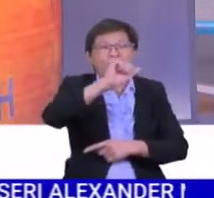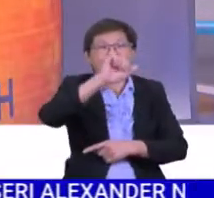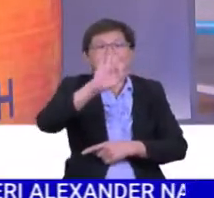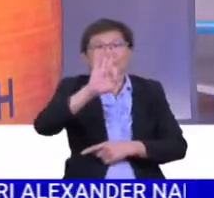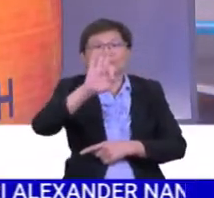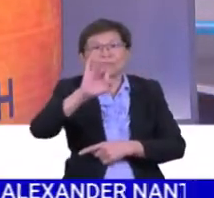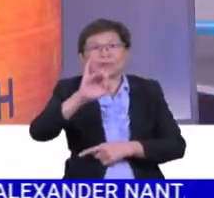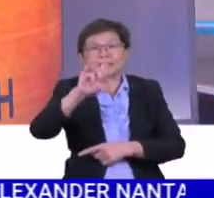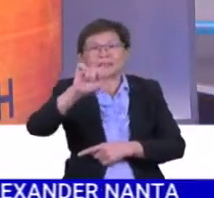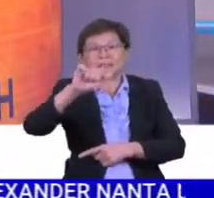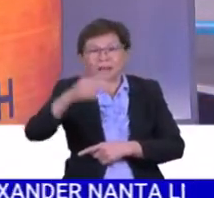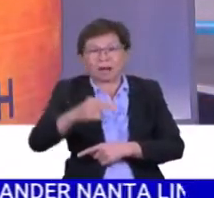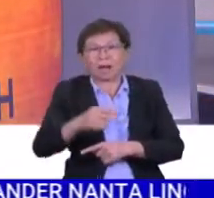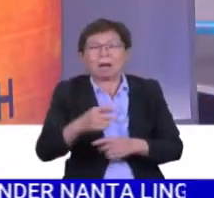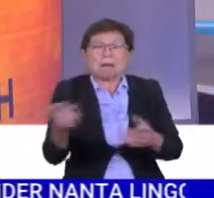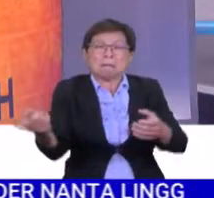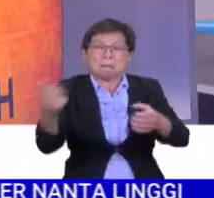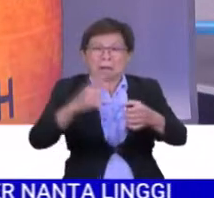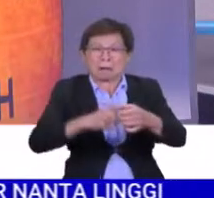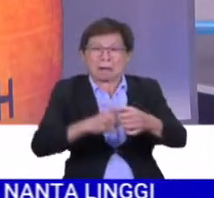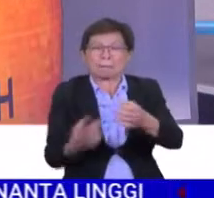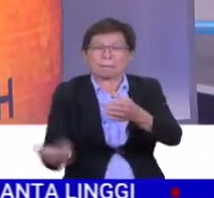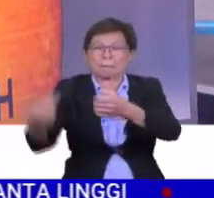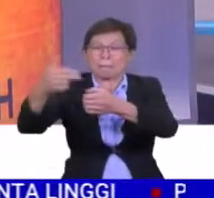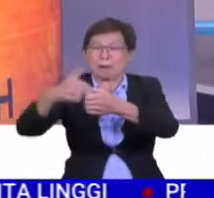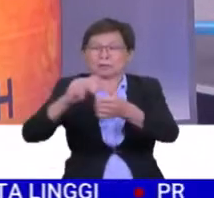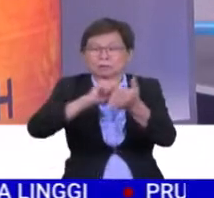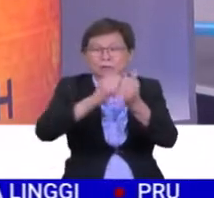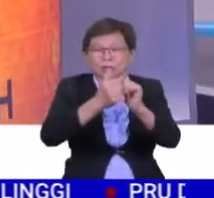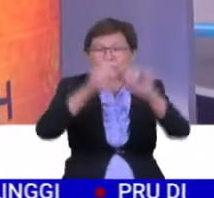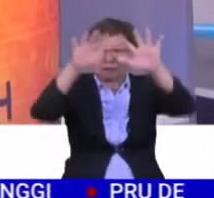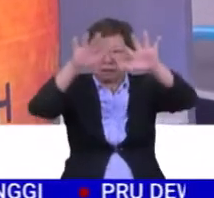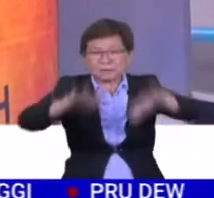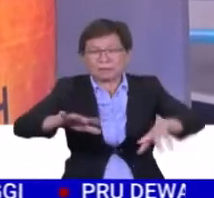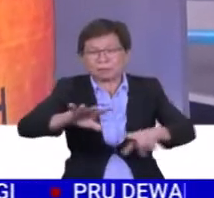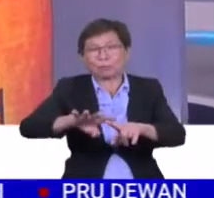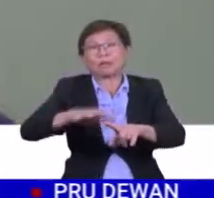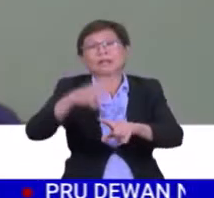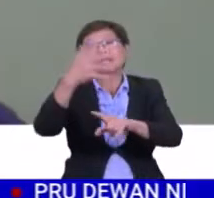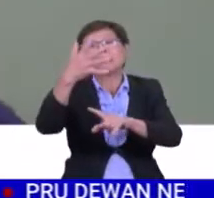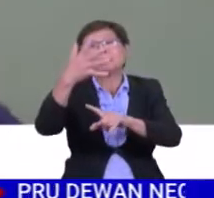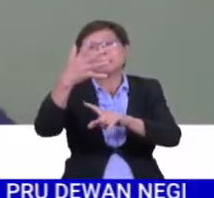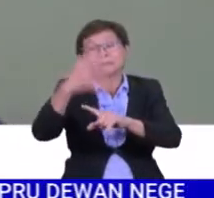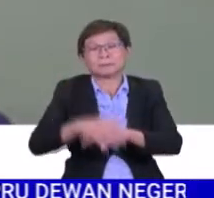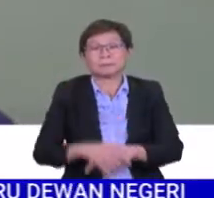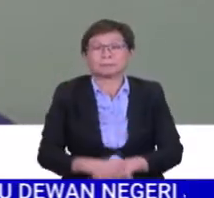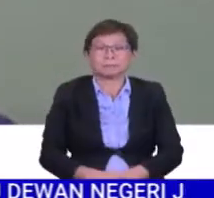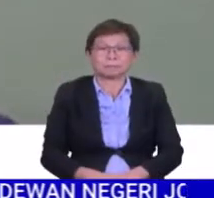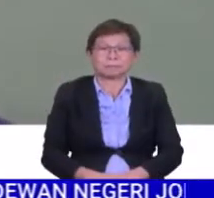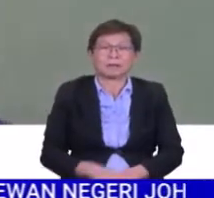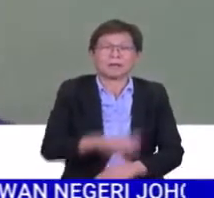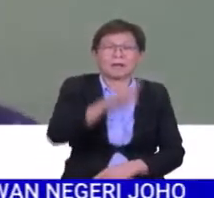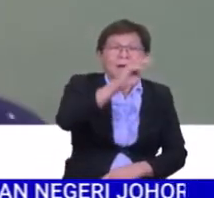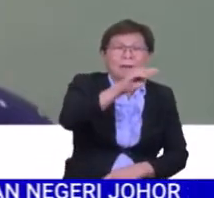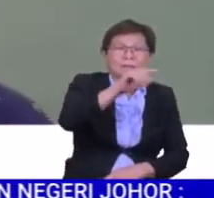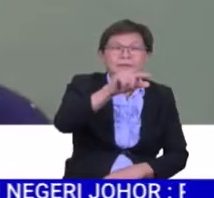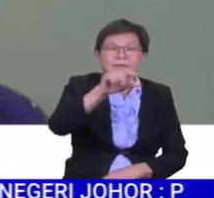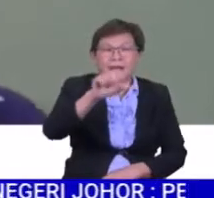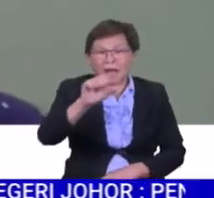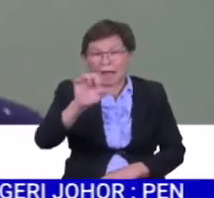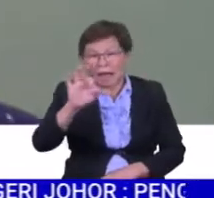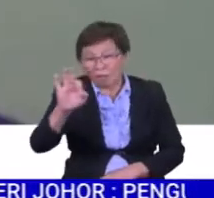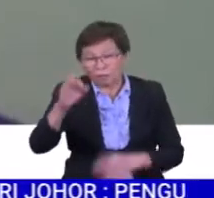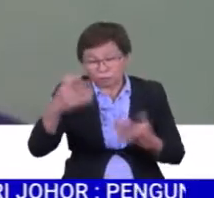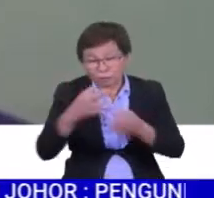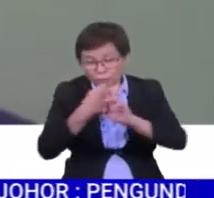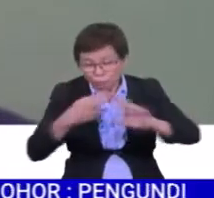berhubung status penyertaan Farah N. Abdul Hadi ke Sukan C Hanoi Mei depan. Menurut Afrita, MGF sudah pun membuat